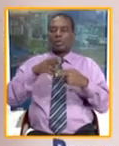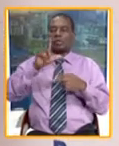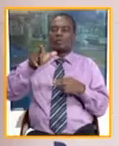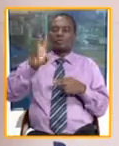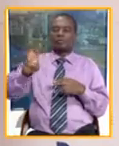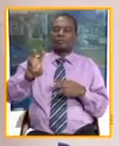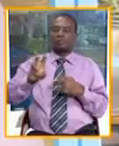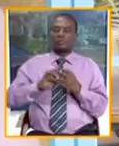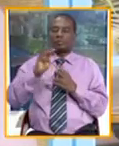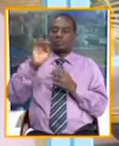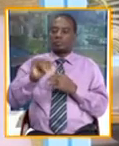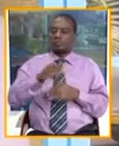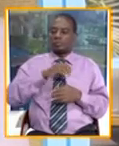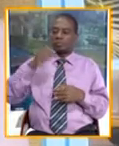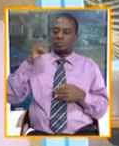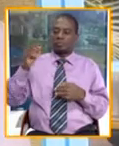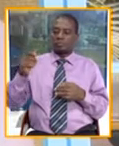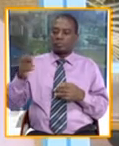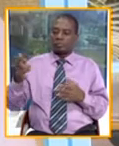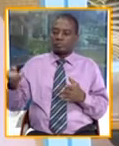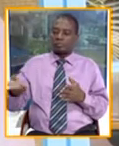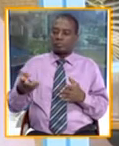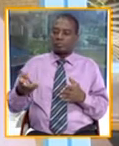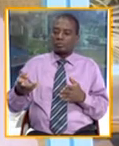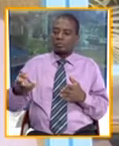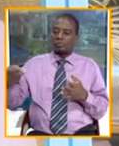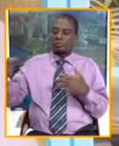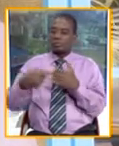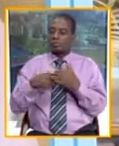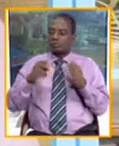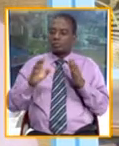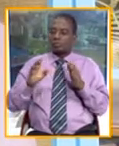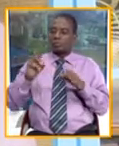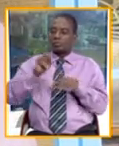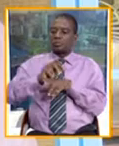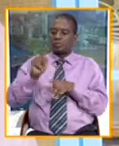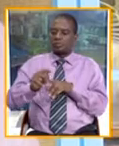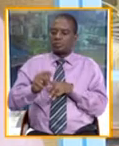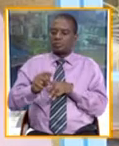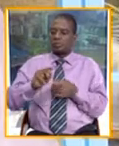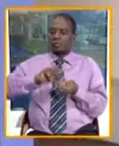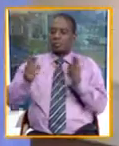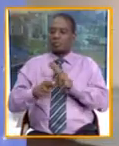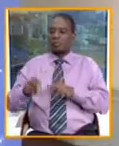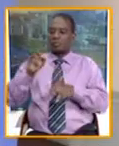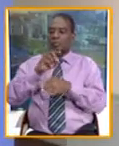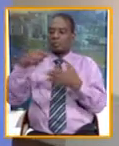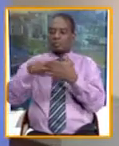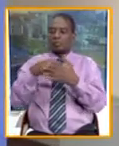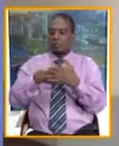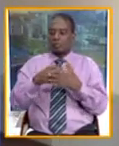le Tchadien Saleh Anadif succède au Ghanéen Mohamed Ibn Chambas. Il était depuis